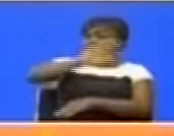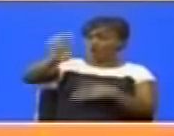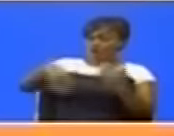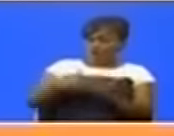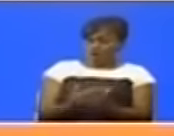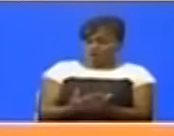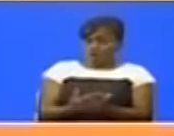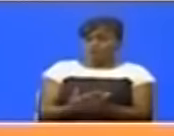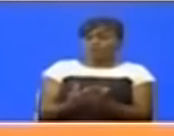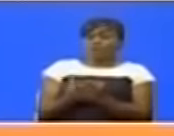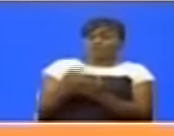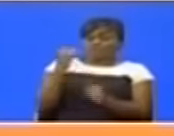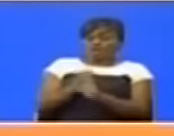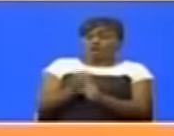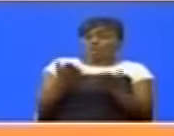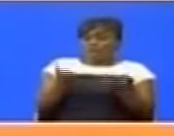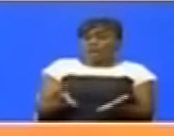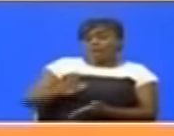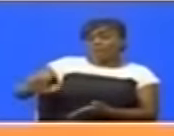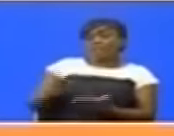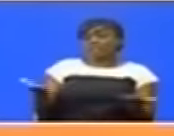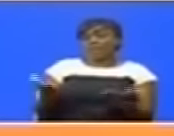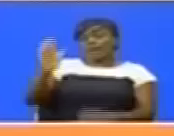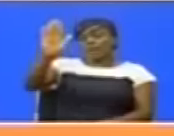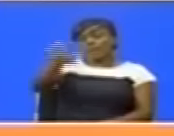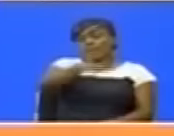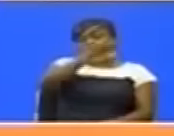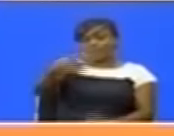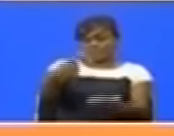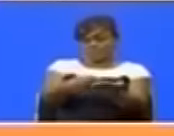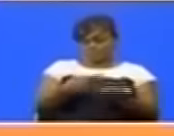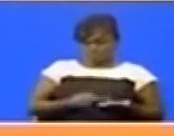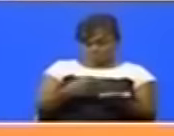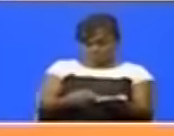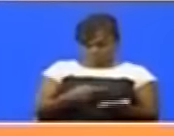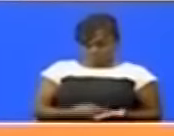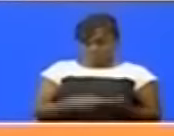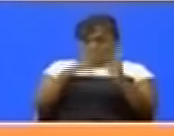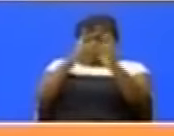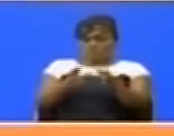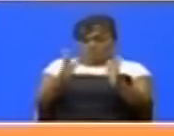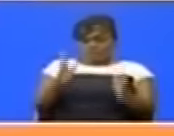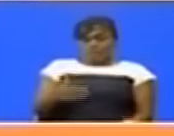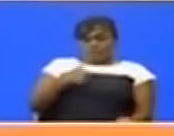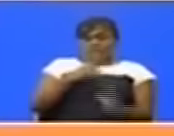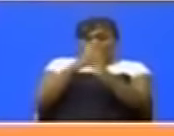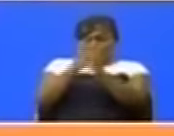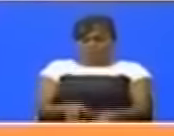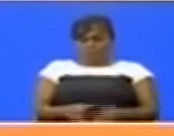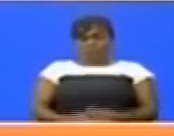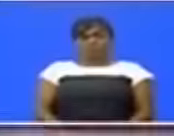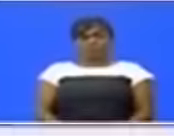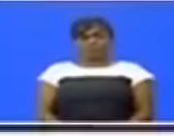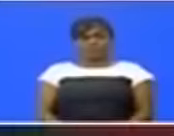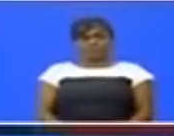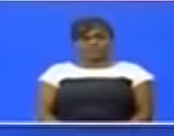kuuacha mzigo kwa bunge kujadili uhalali wao katika ofisi. Ni Wambua tayari ametuandalia taarifa hiyo.